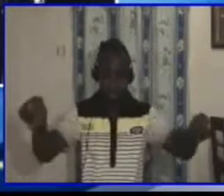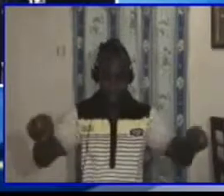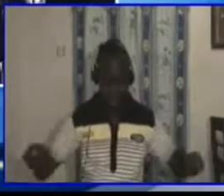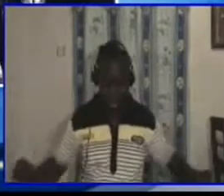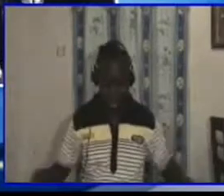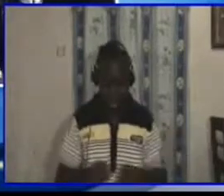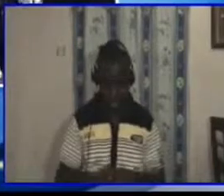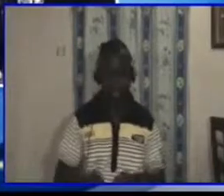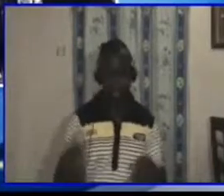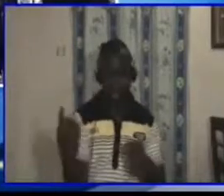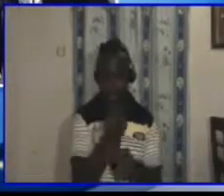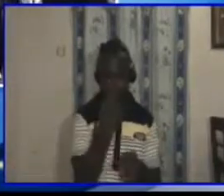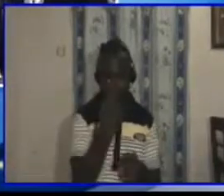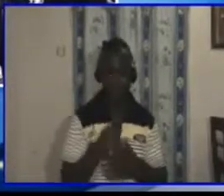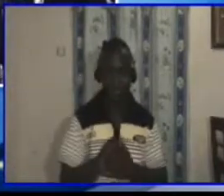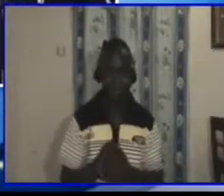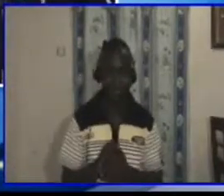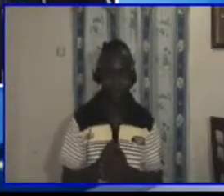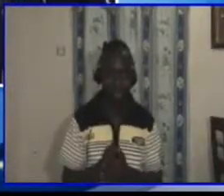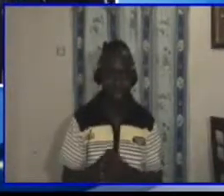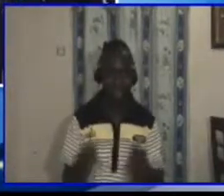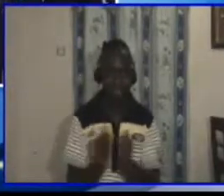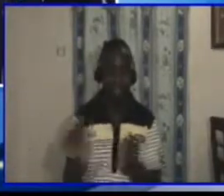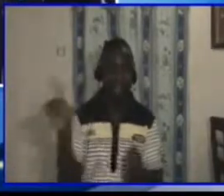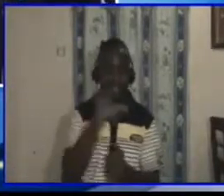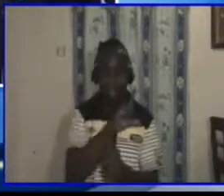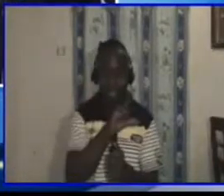ho mangiato con lui alla stessa tavola